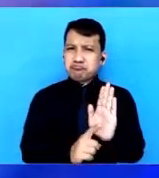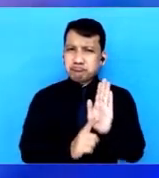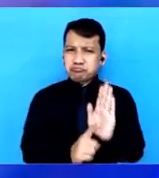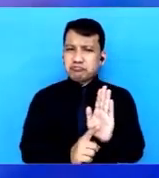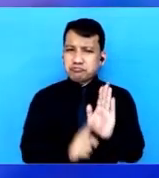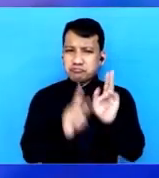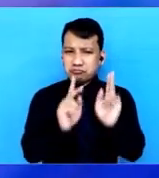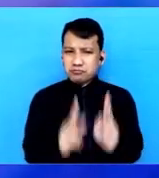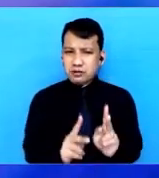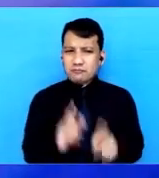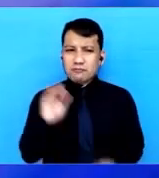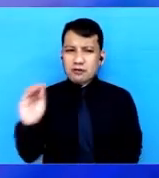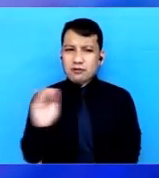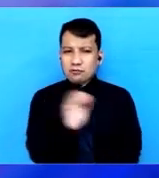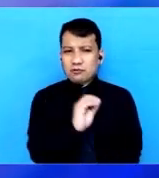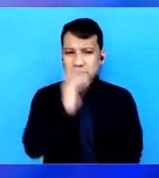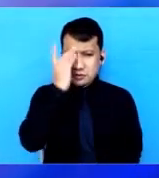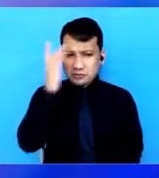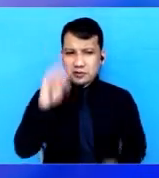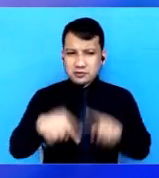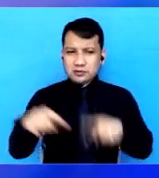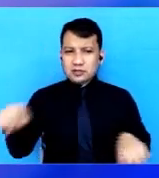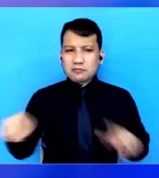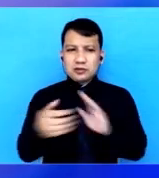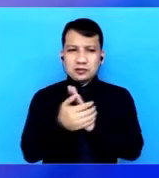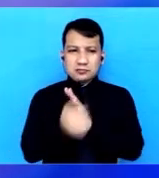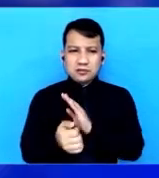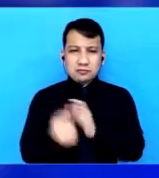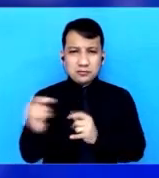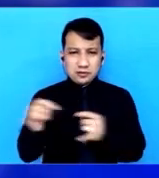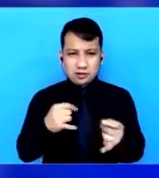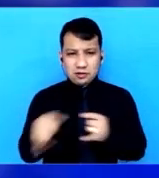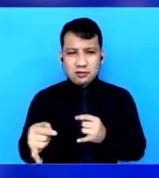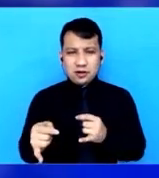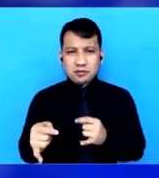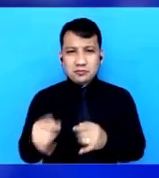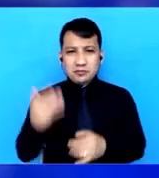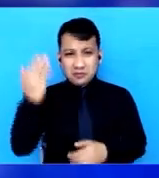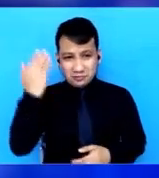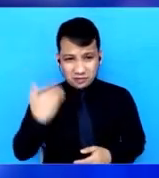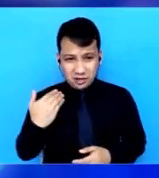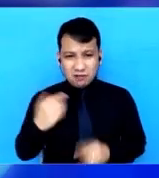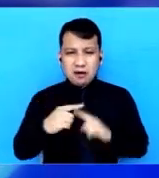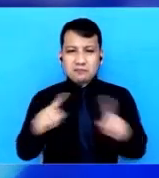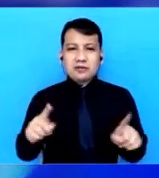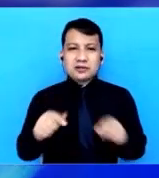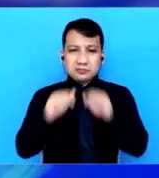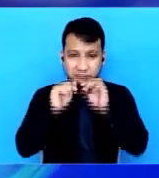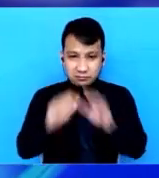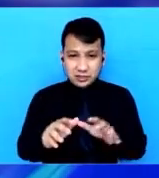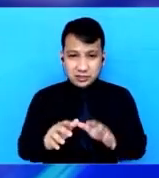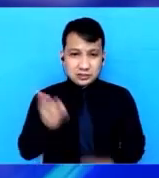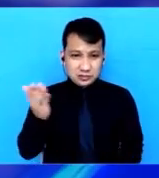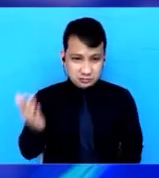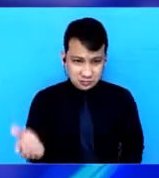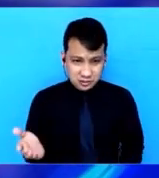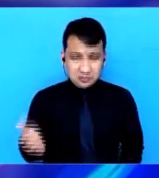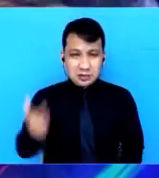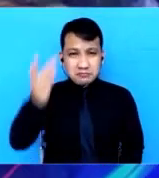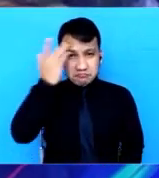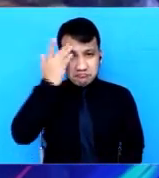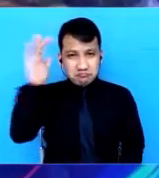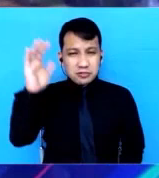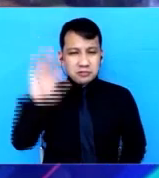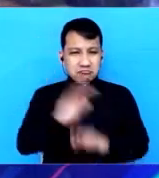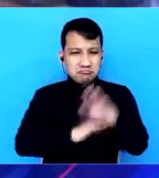may angking galing sa iba't ibang larangan. Kapos man sa ibang bagay, biniyayaan naman si Melvin ng malikhaing mga kamay